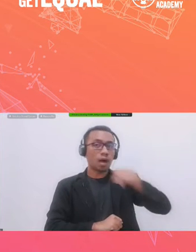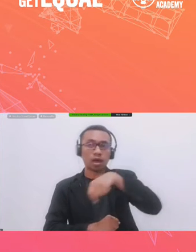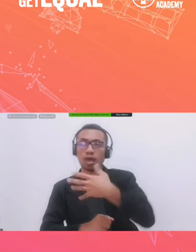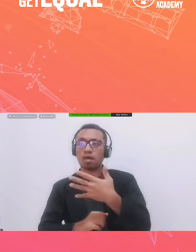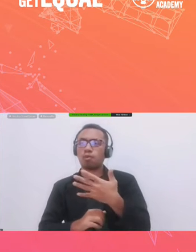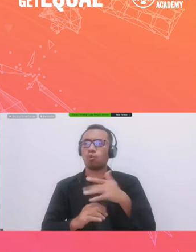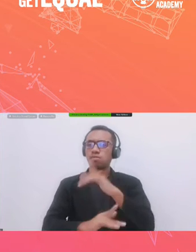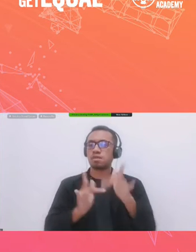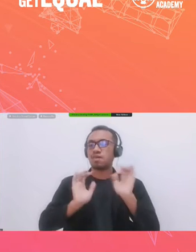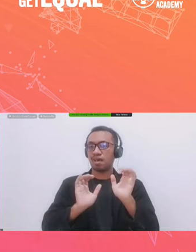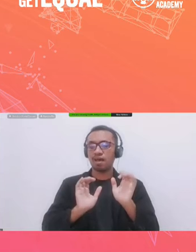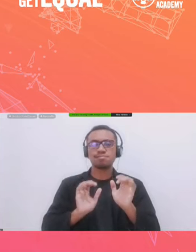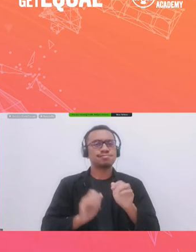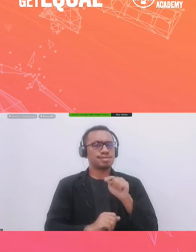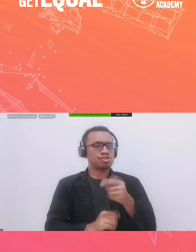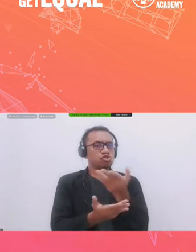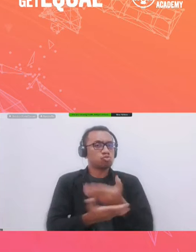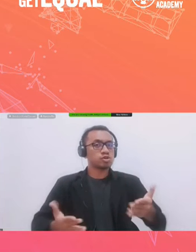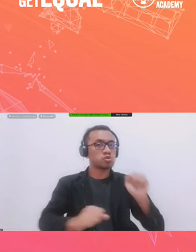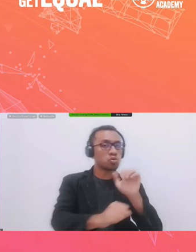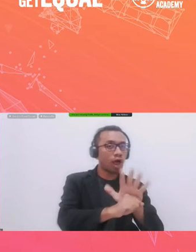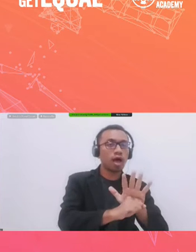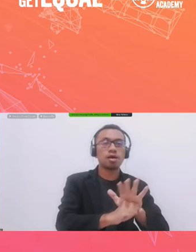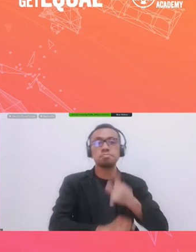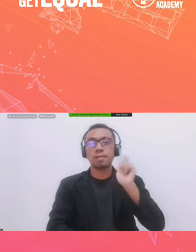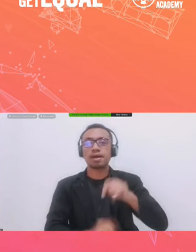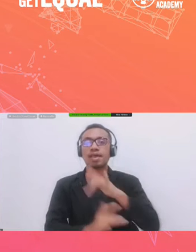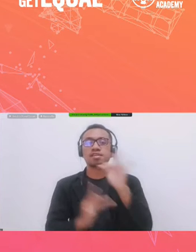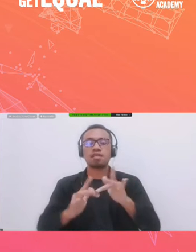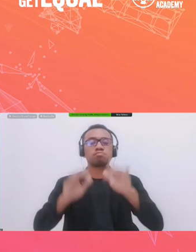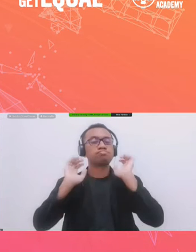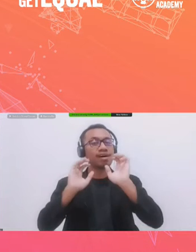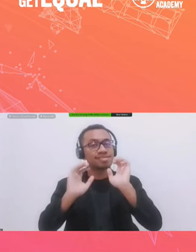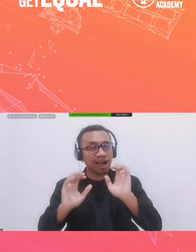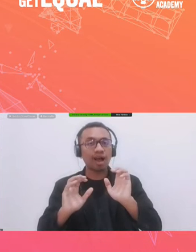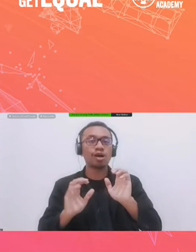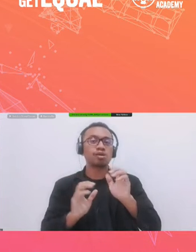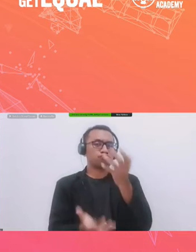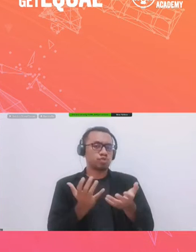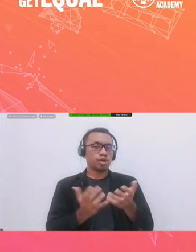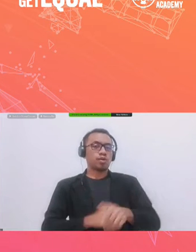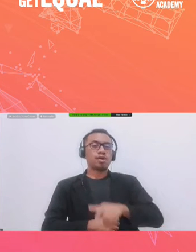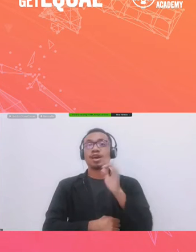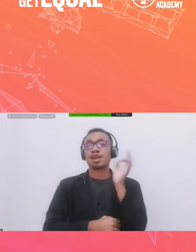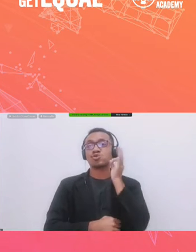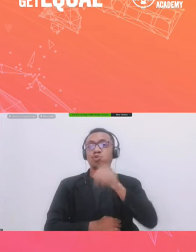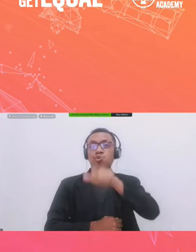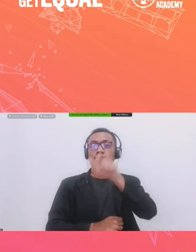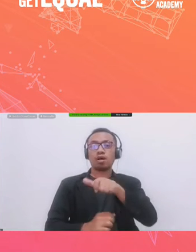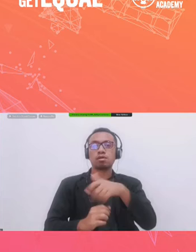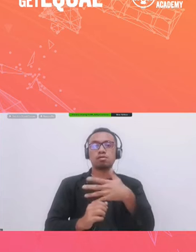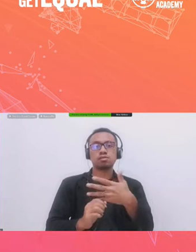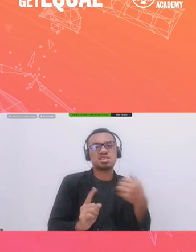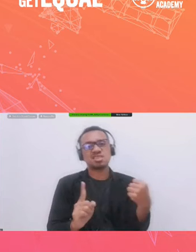Jadi resiko orang atau warganet terpapar pada resiko kekerasan online lebih tinggi. Dan kita